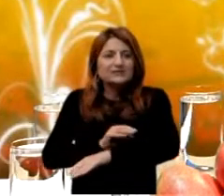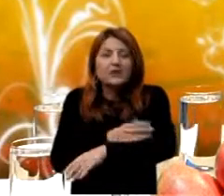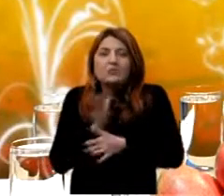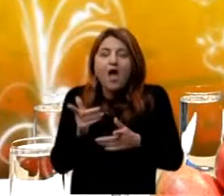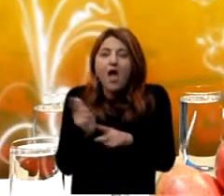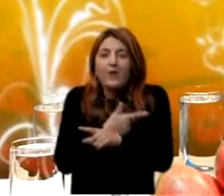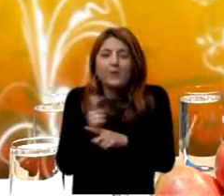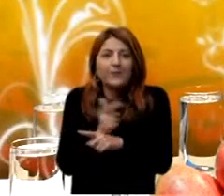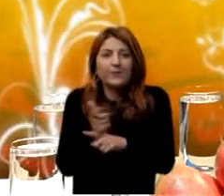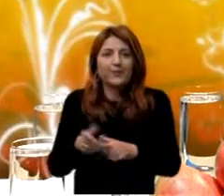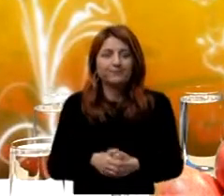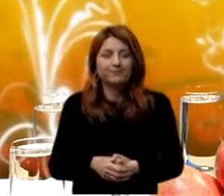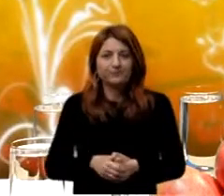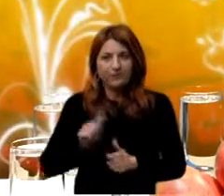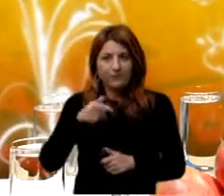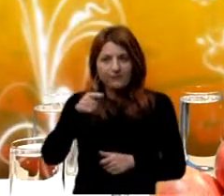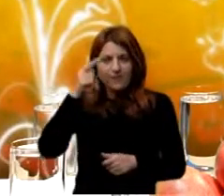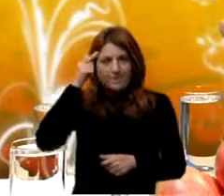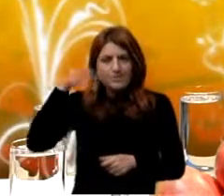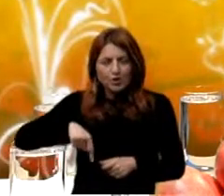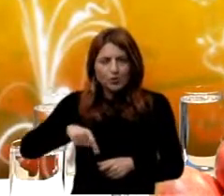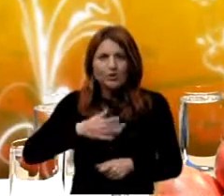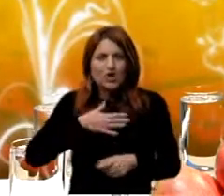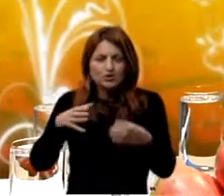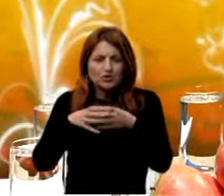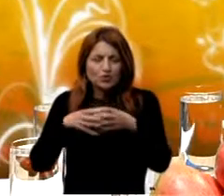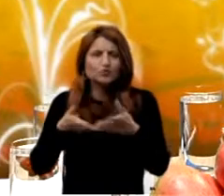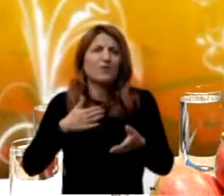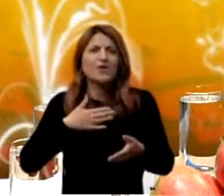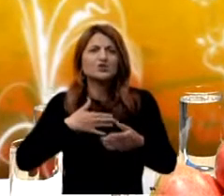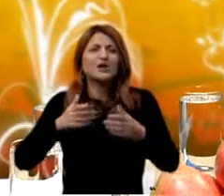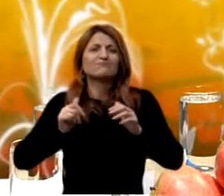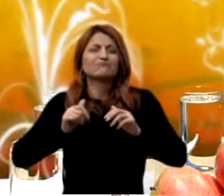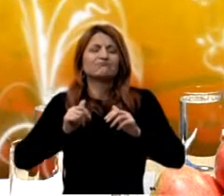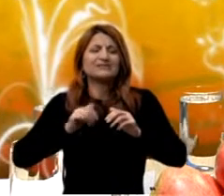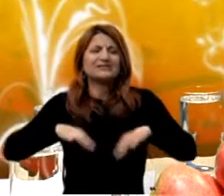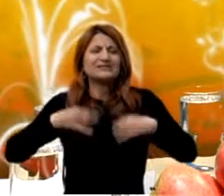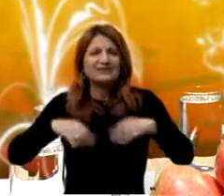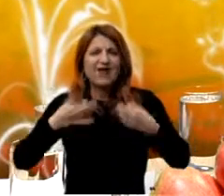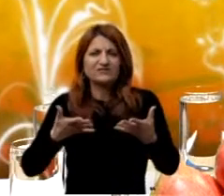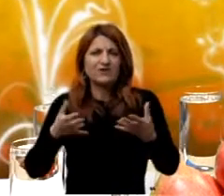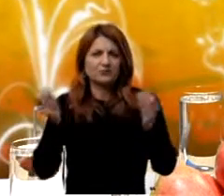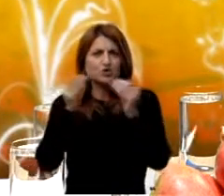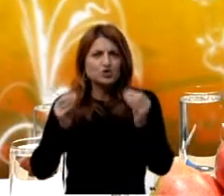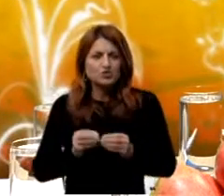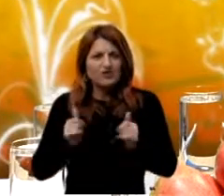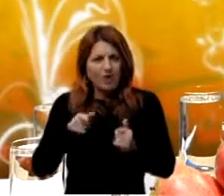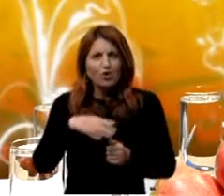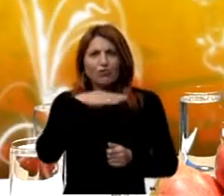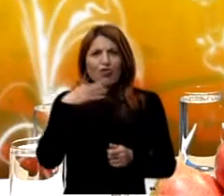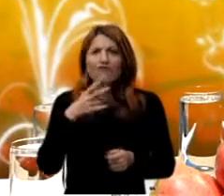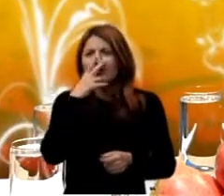mislite, profesorice Tome Kroksandić, da je to u našem društvu, u našem zdravstvenom sustavu dovoljno stavljeno u fokus i da li mi